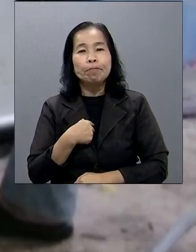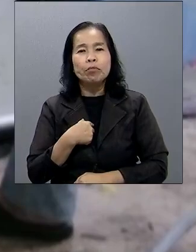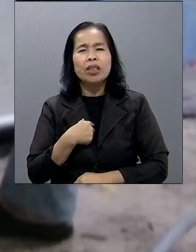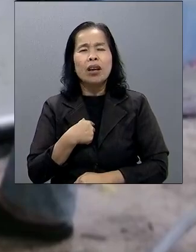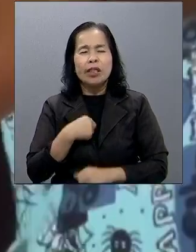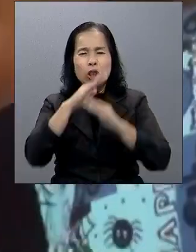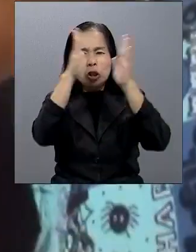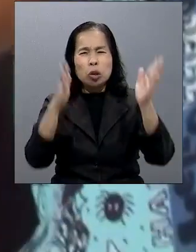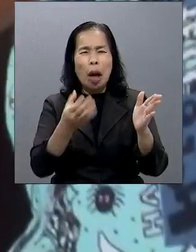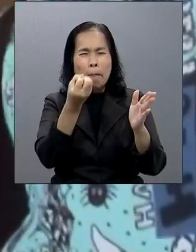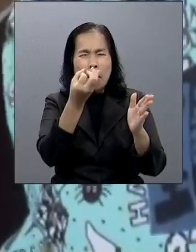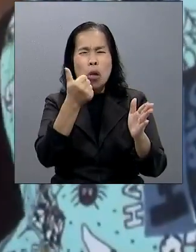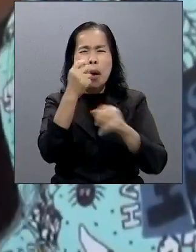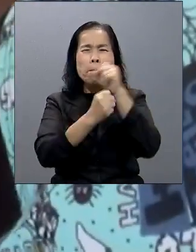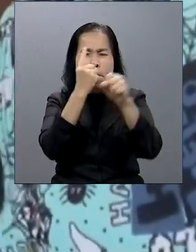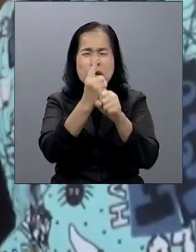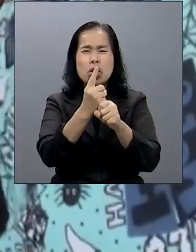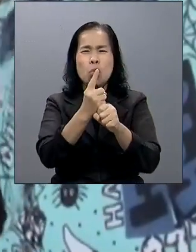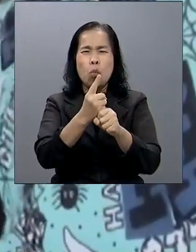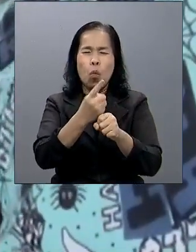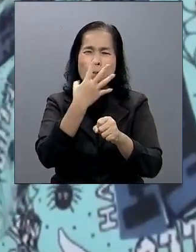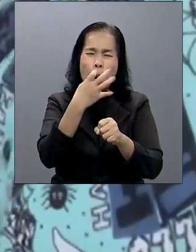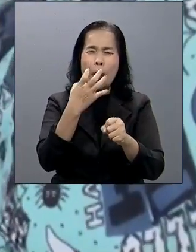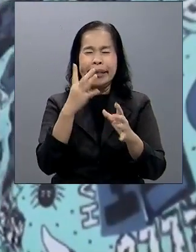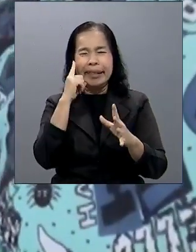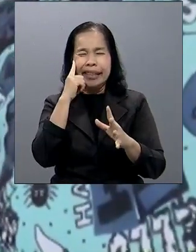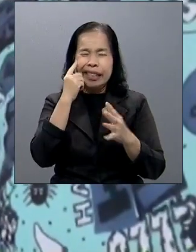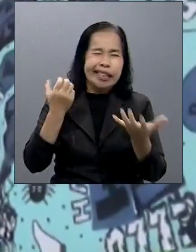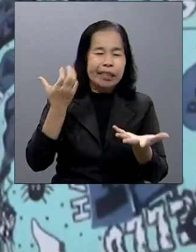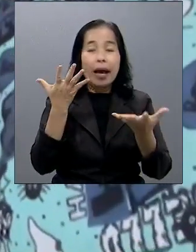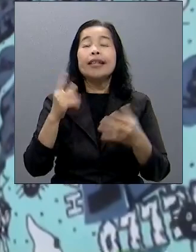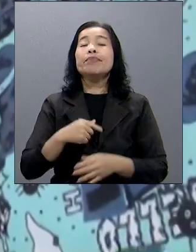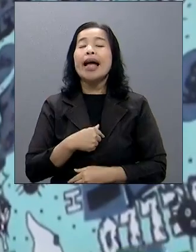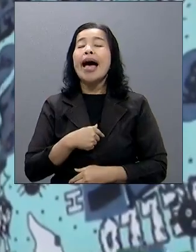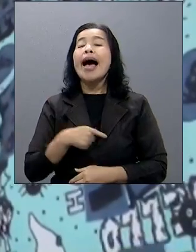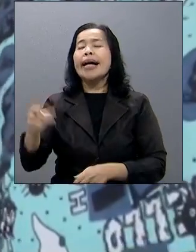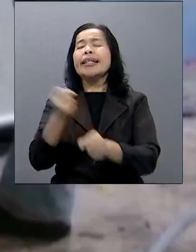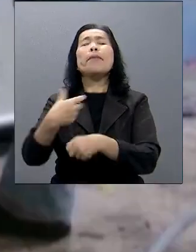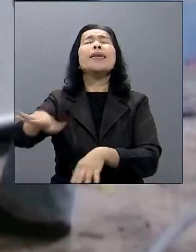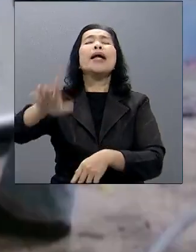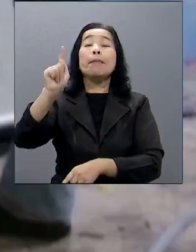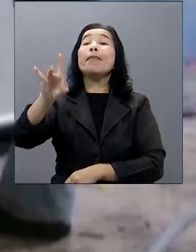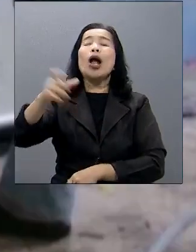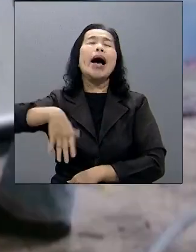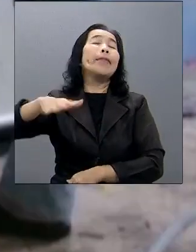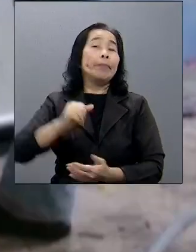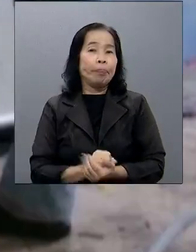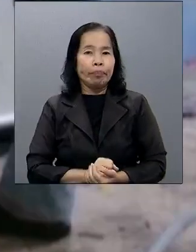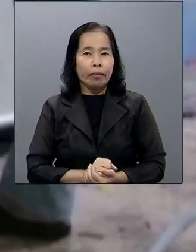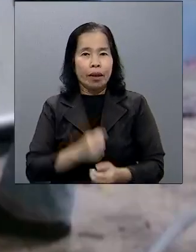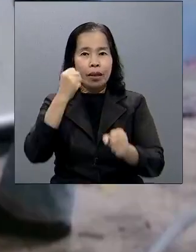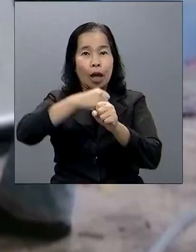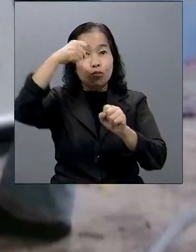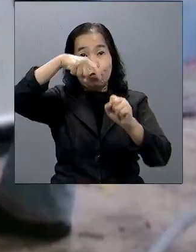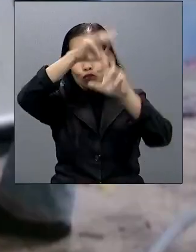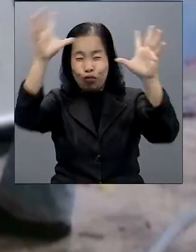ดายตู้เย็นกลัวว่าจะไม่ได้ใช้แล้วก็ไม่ได้มีรถบรรทุกจะเอาไปซ่อมที่ไหนก็เลยให้เขาซ่อมค่ะทีนี้พอซ่อมเสร็จแล้วเนี่ยตู้